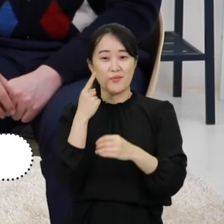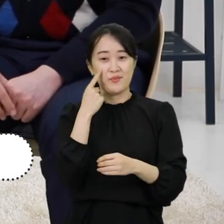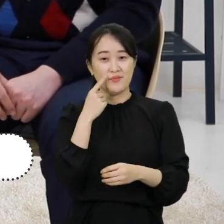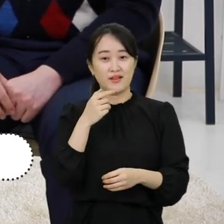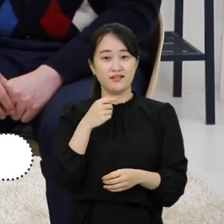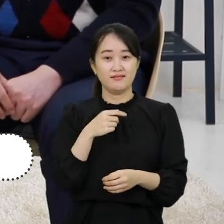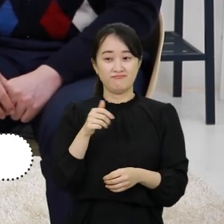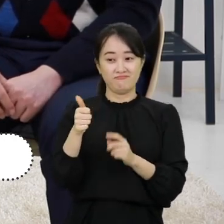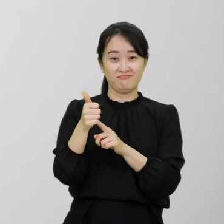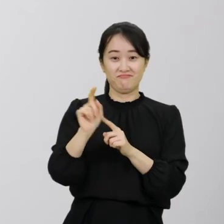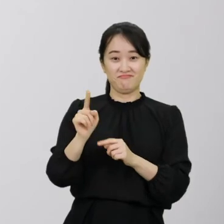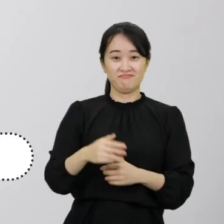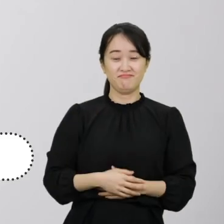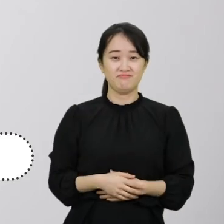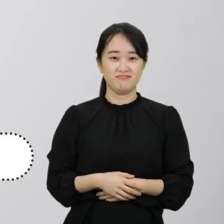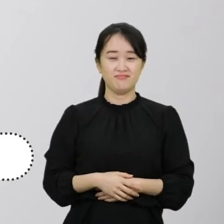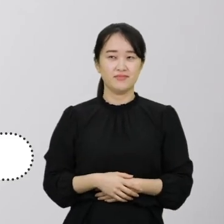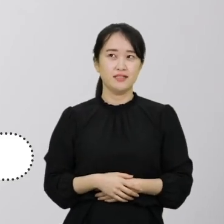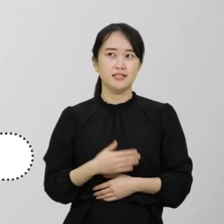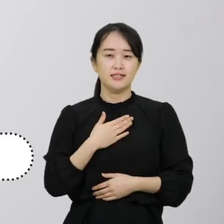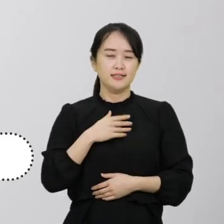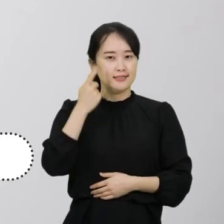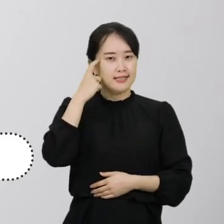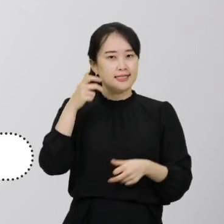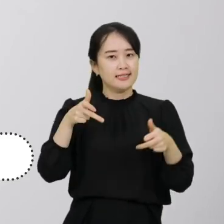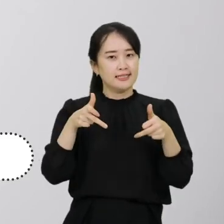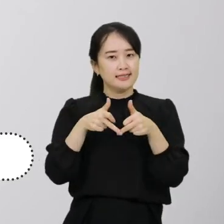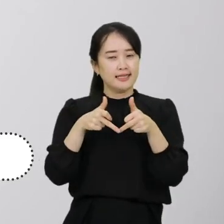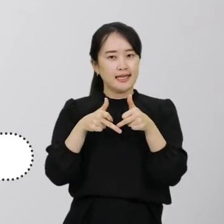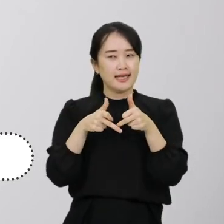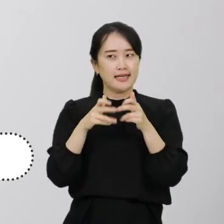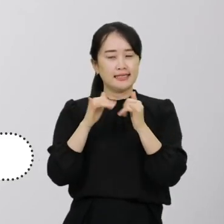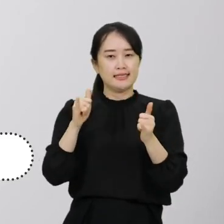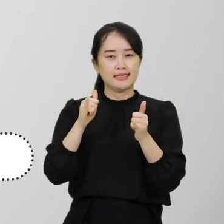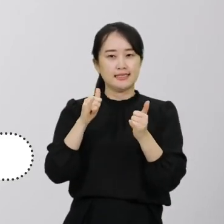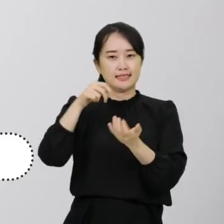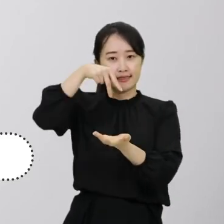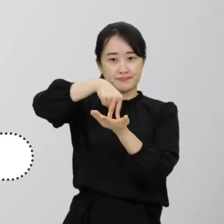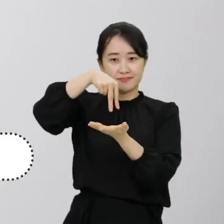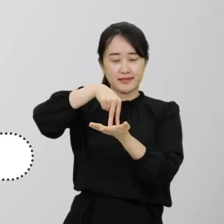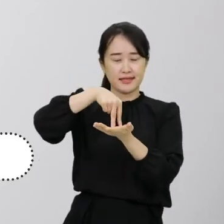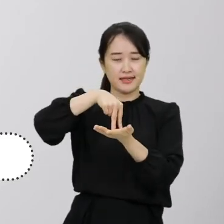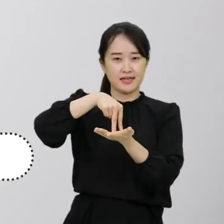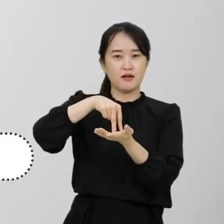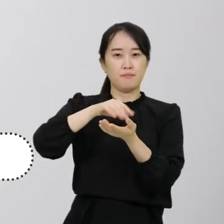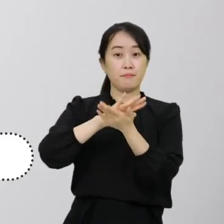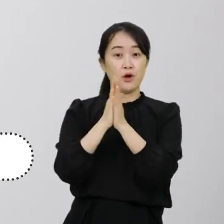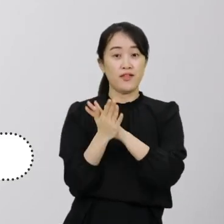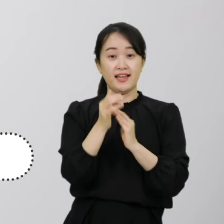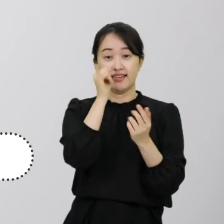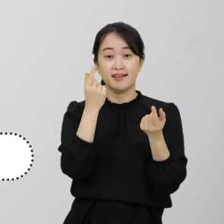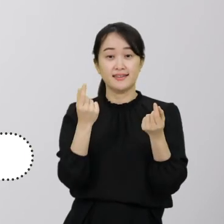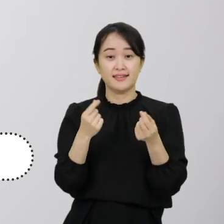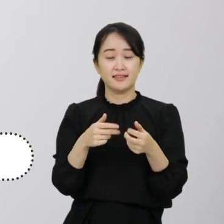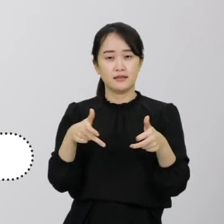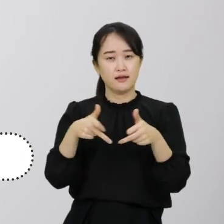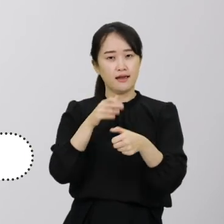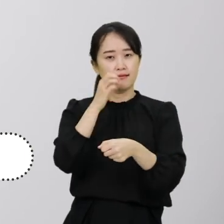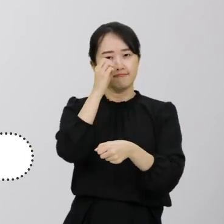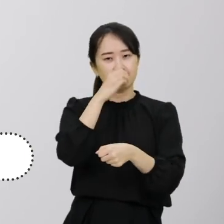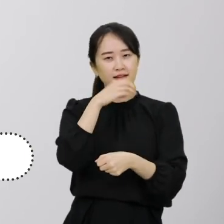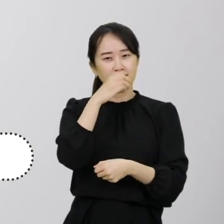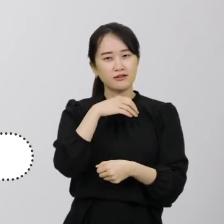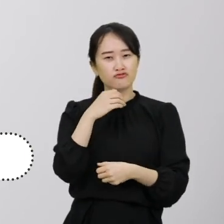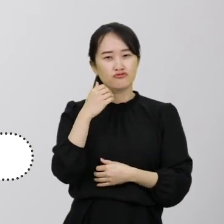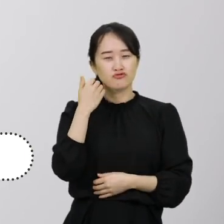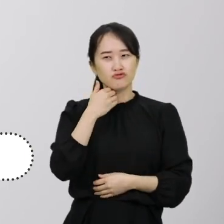들어볼게요. 창훈 씨? 장애를 바라보는 관점의 변화가 있는 것 같아요. 장애가 단순히 누군가에게